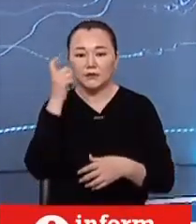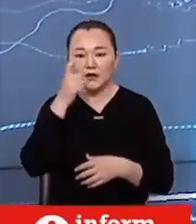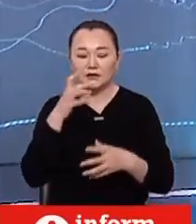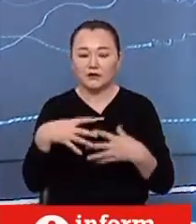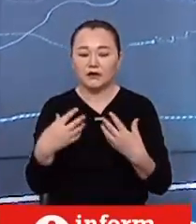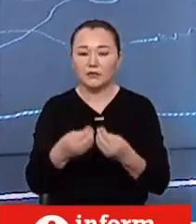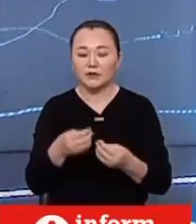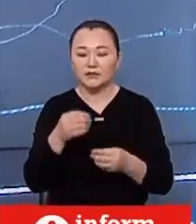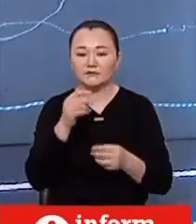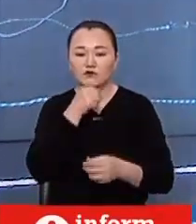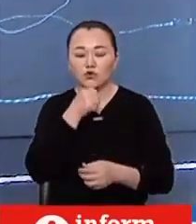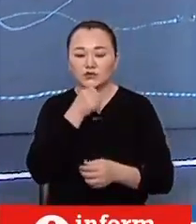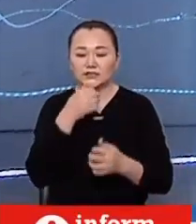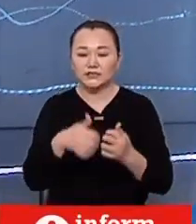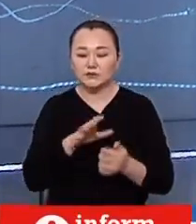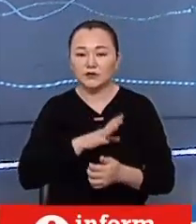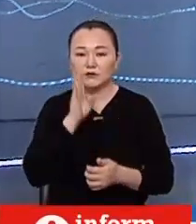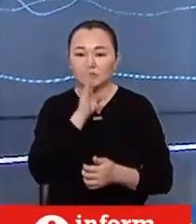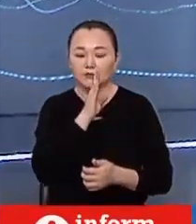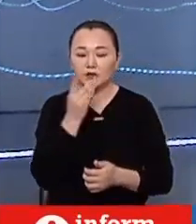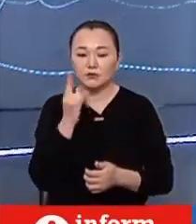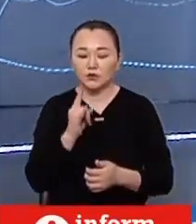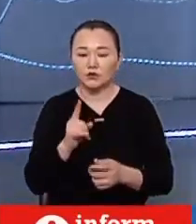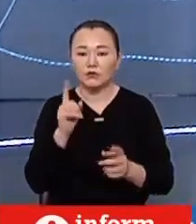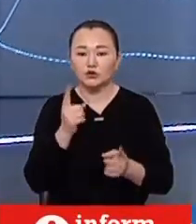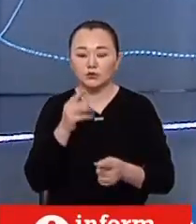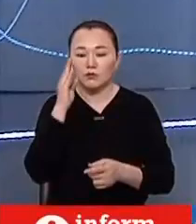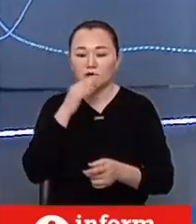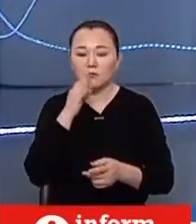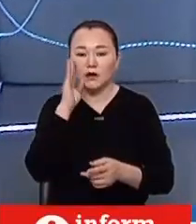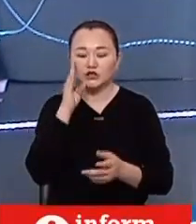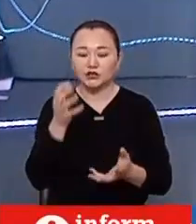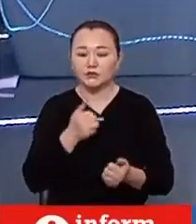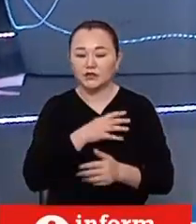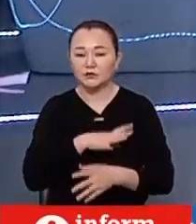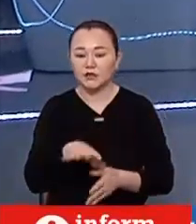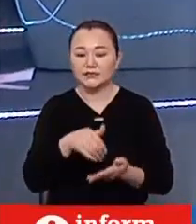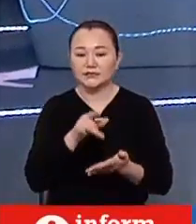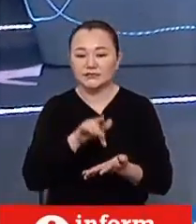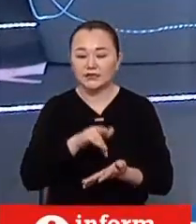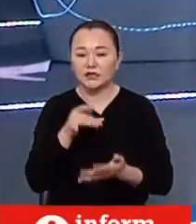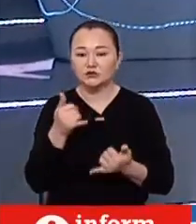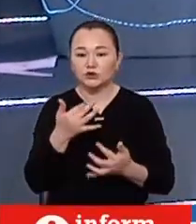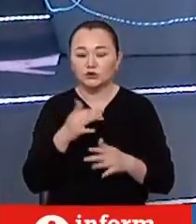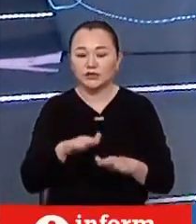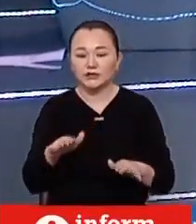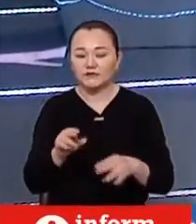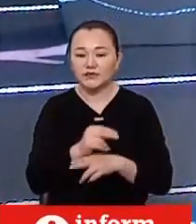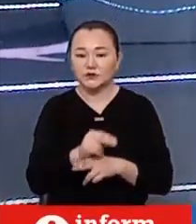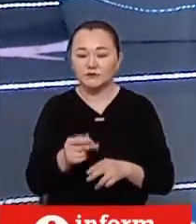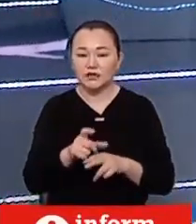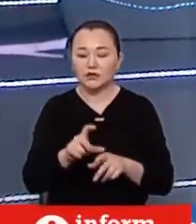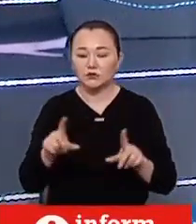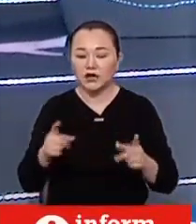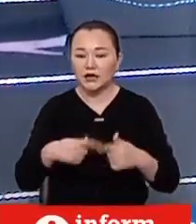компании взрослых. Среди них была и мать ребенка. Почему мальчика не принимали в центр? Сколько детей на сегодня воспитываются в учреждении?